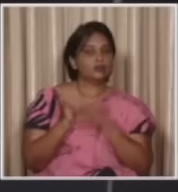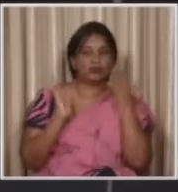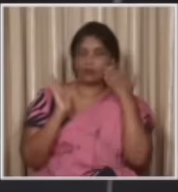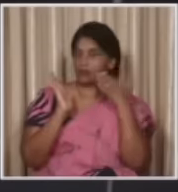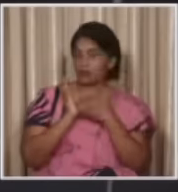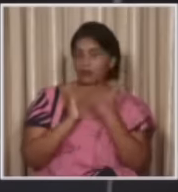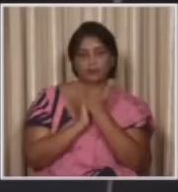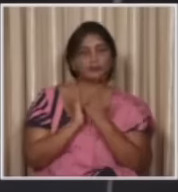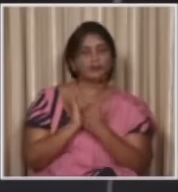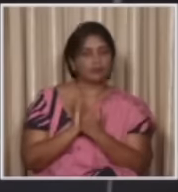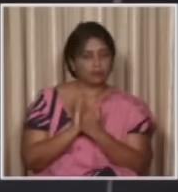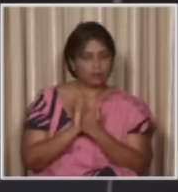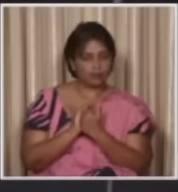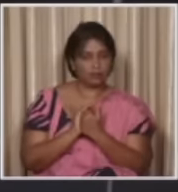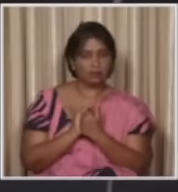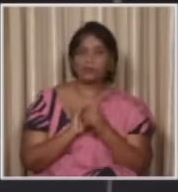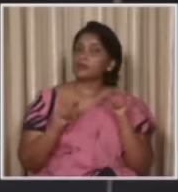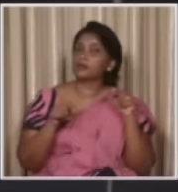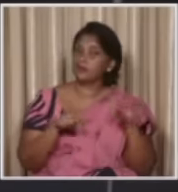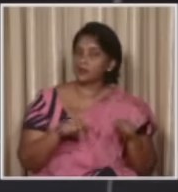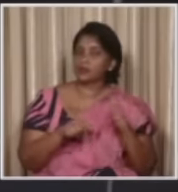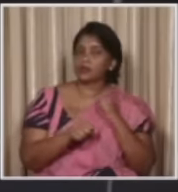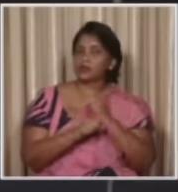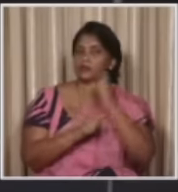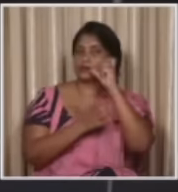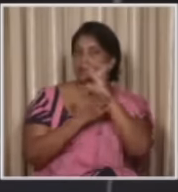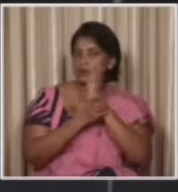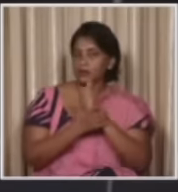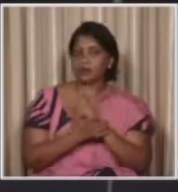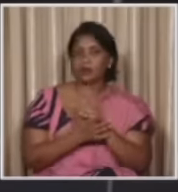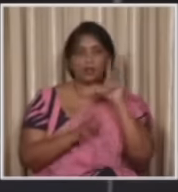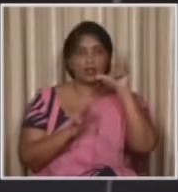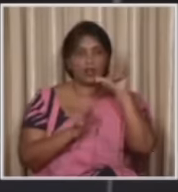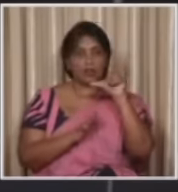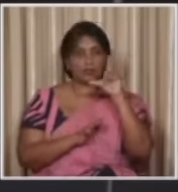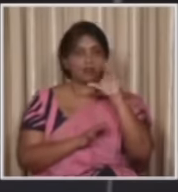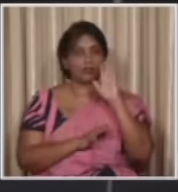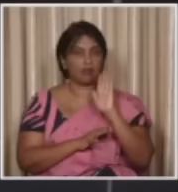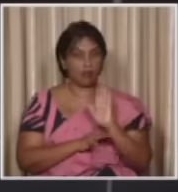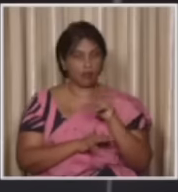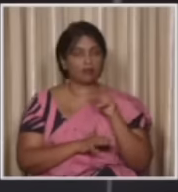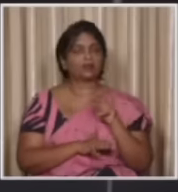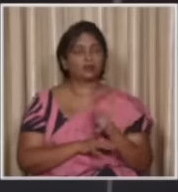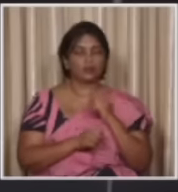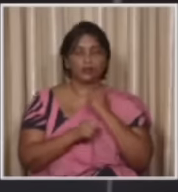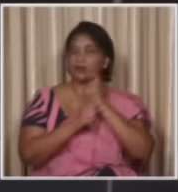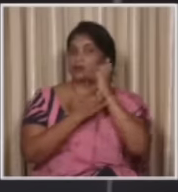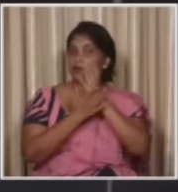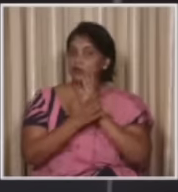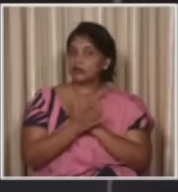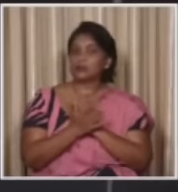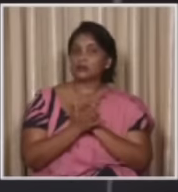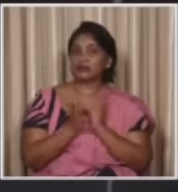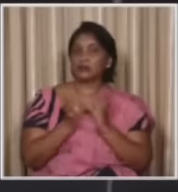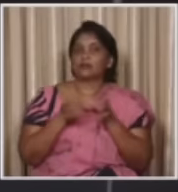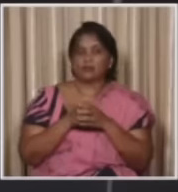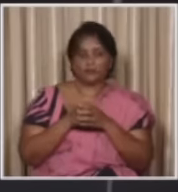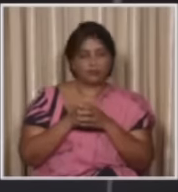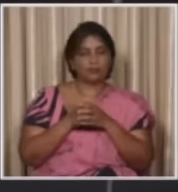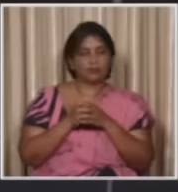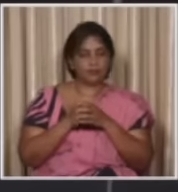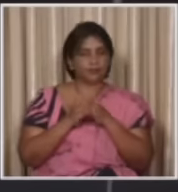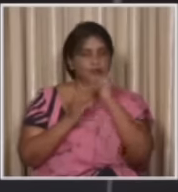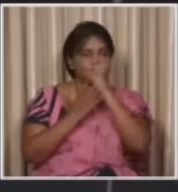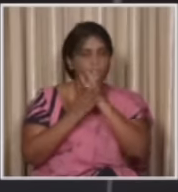එක්ක දැන් ආන්ක ව්‍යවස්ථාවේ හත ආයන්න පරිච්ඡේදයේ ආන්කෝ ව්‍යවස්ථා සභාව ගැන